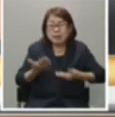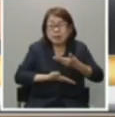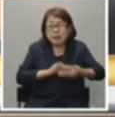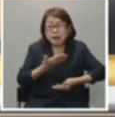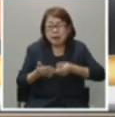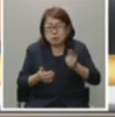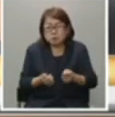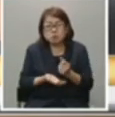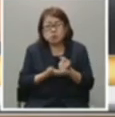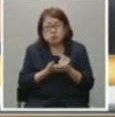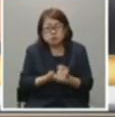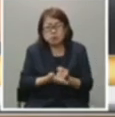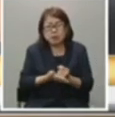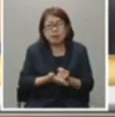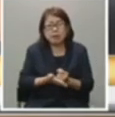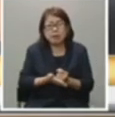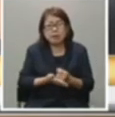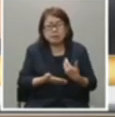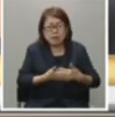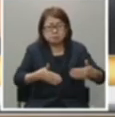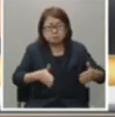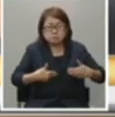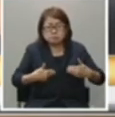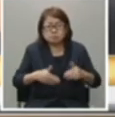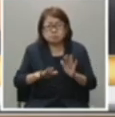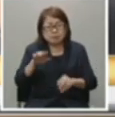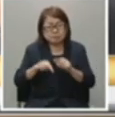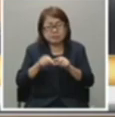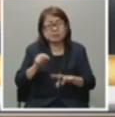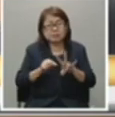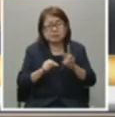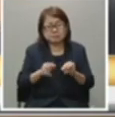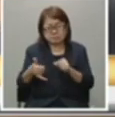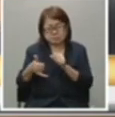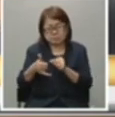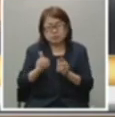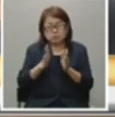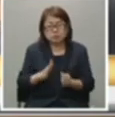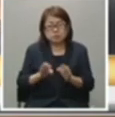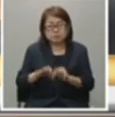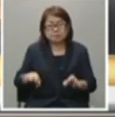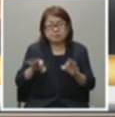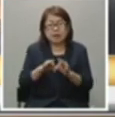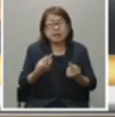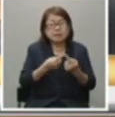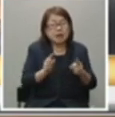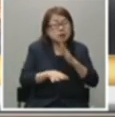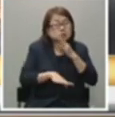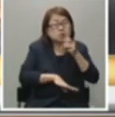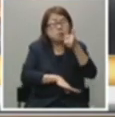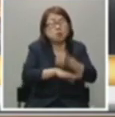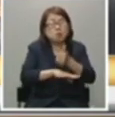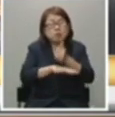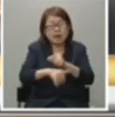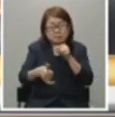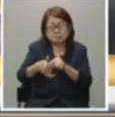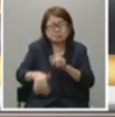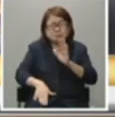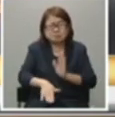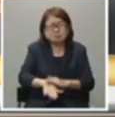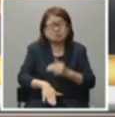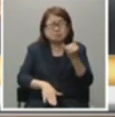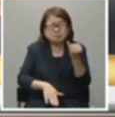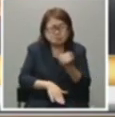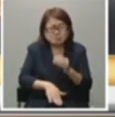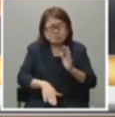ได้หลักของประเทศกว่า 70% นี้จึงสำคัญหากผู้นำไร้ความสามารถไร้วิสั